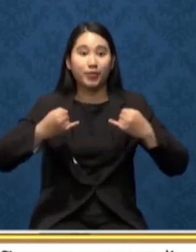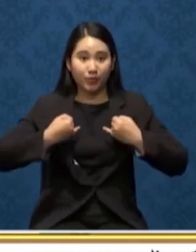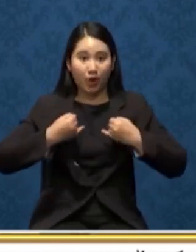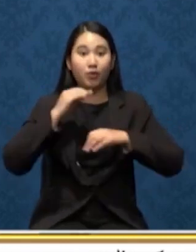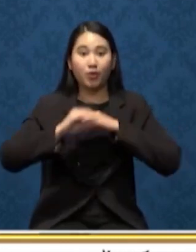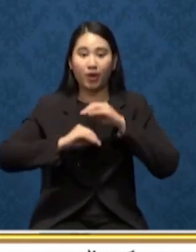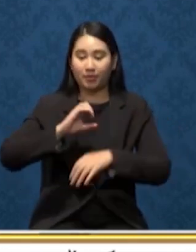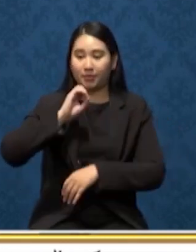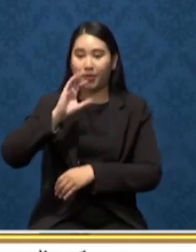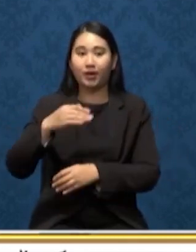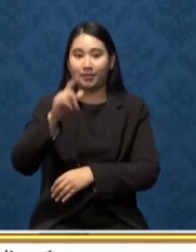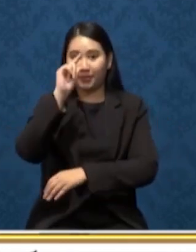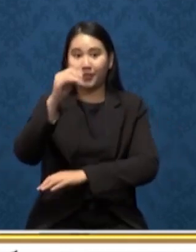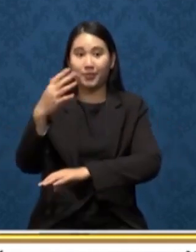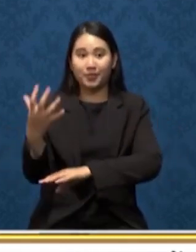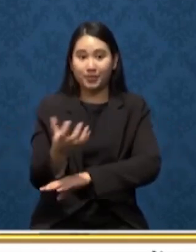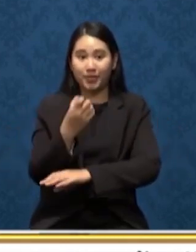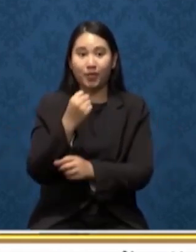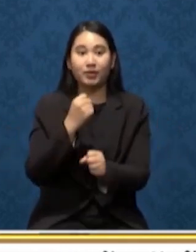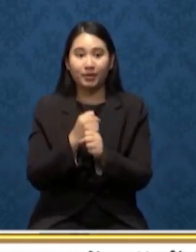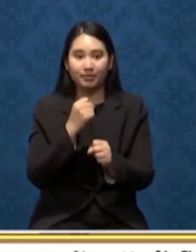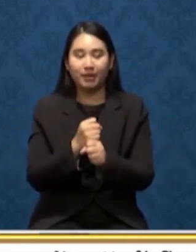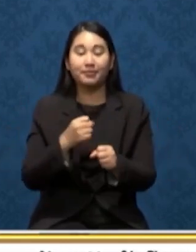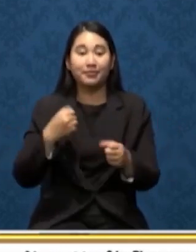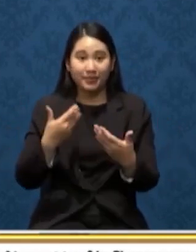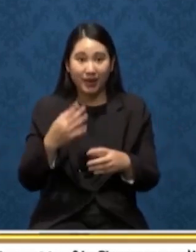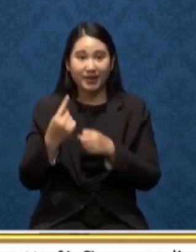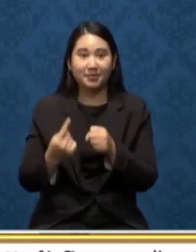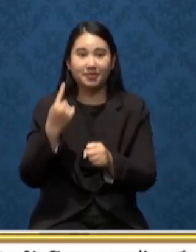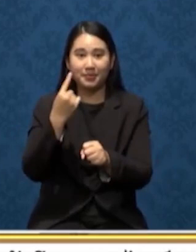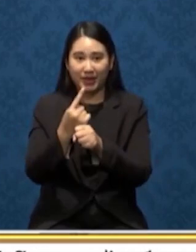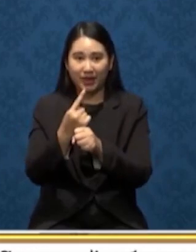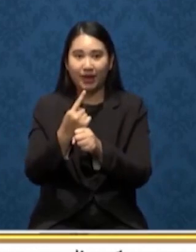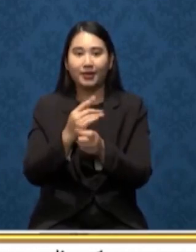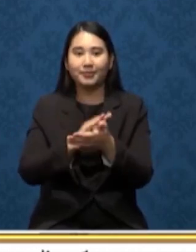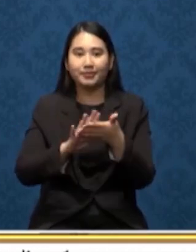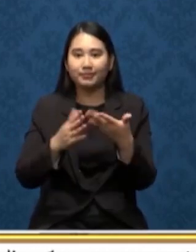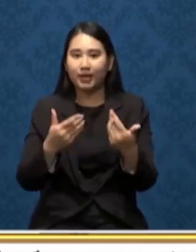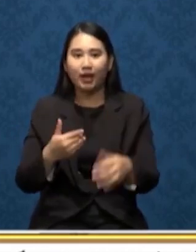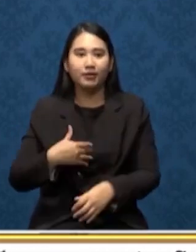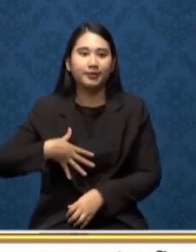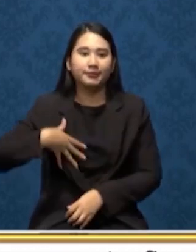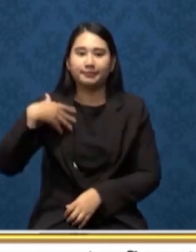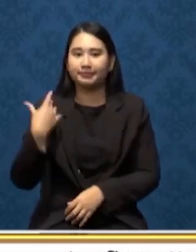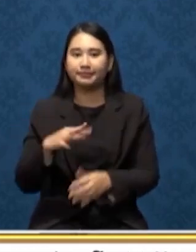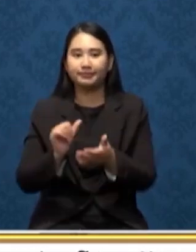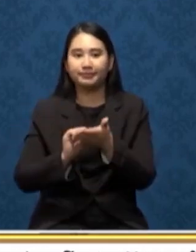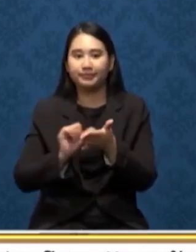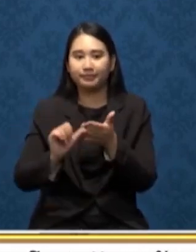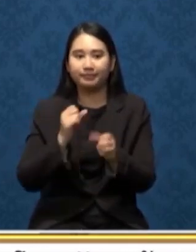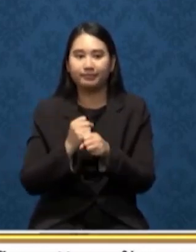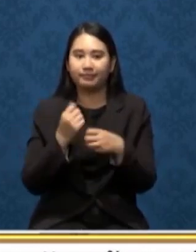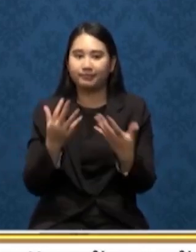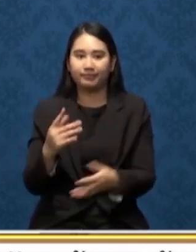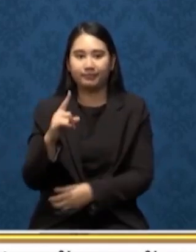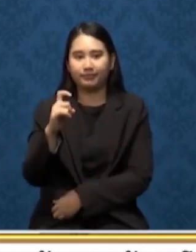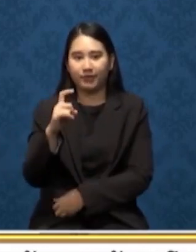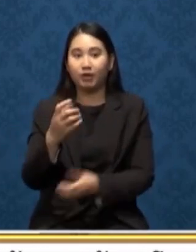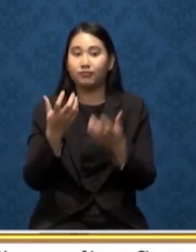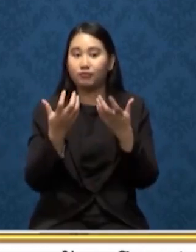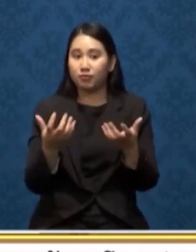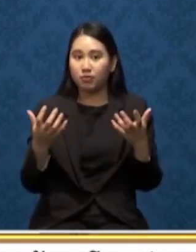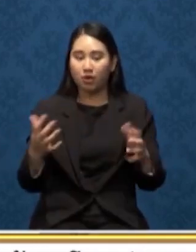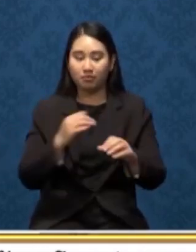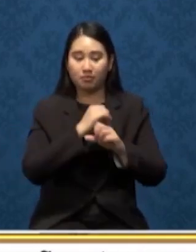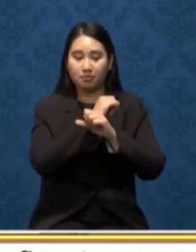แล้วสุดท้ายผ่านไปไม่ถึงปีก็คงเป็นเหมือนเดิมครับเพราะว่าไม่รู้บริบทพื้นที่ว่าต้องทำการแก้ไขอย่างไรนะครับอุปกรณ์ป้องกันลิงที่